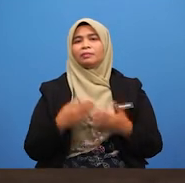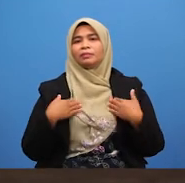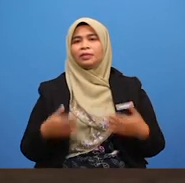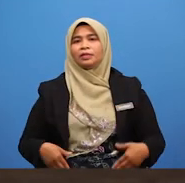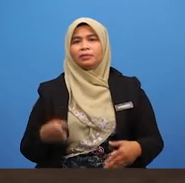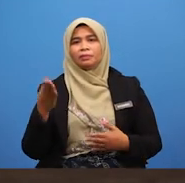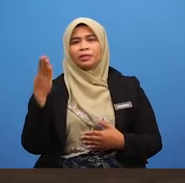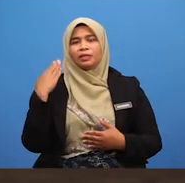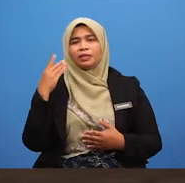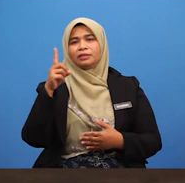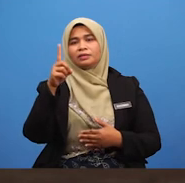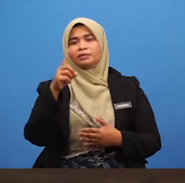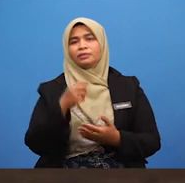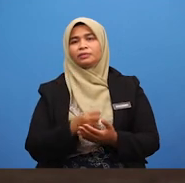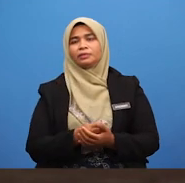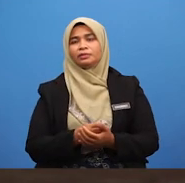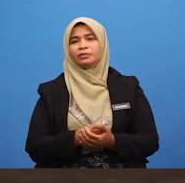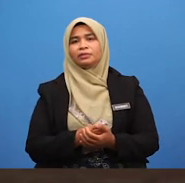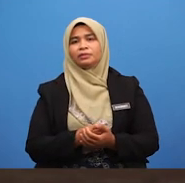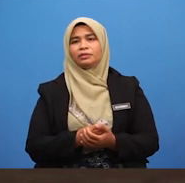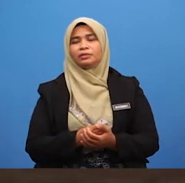badan belakang 1 keping,